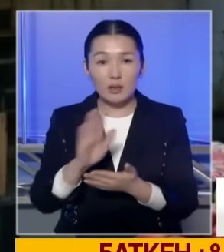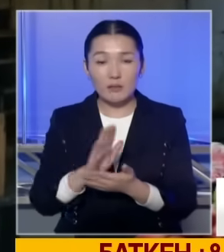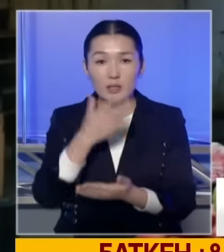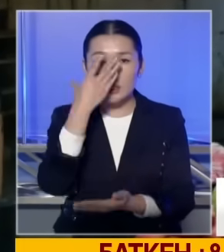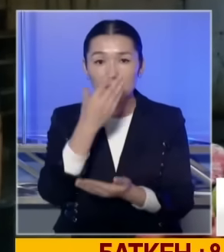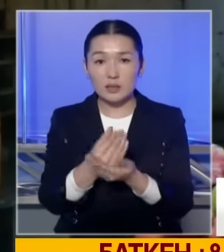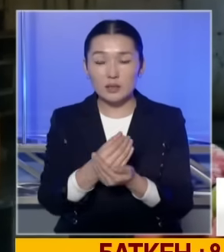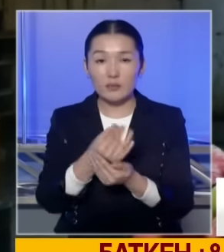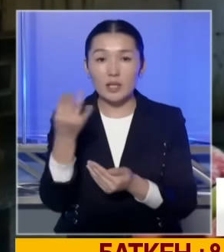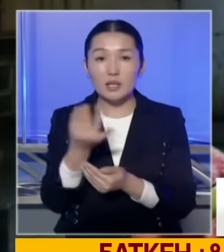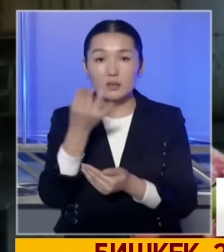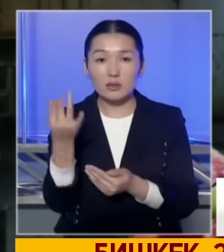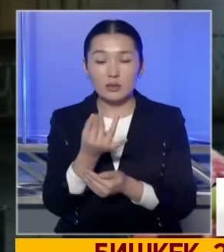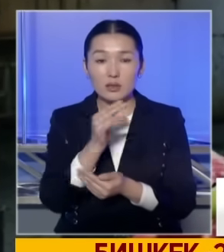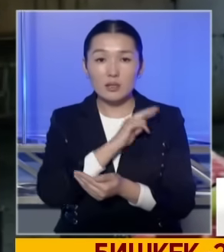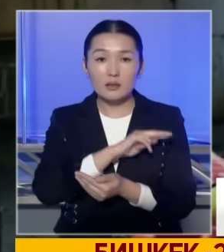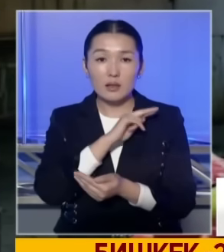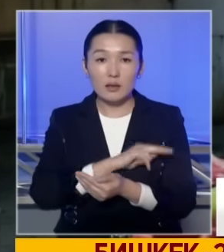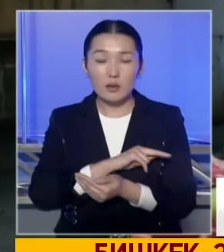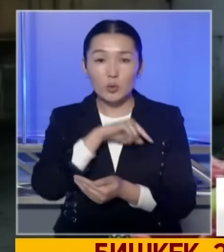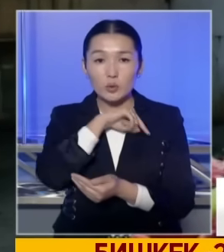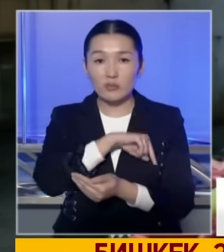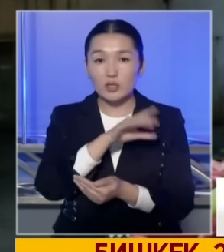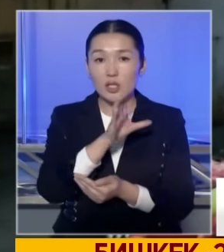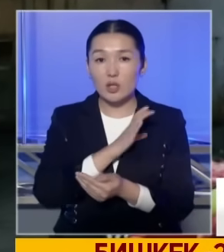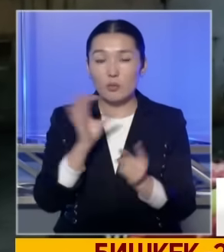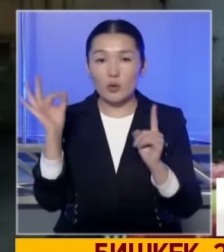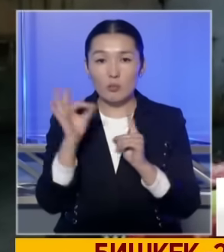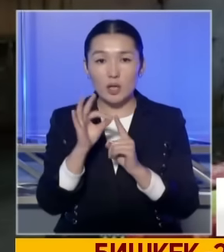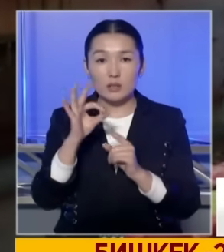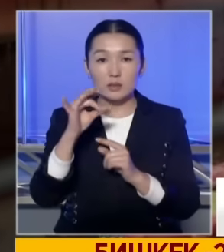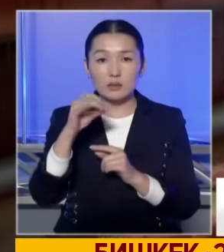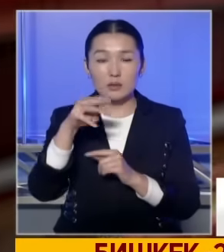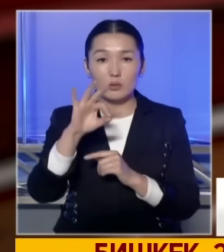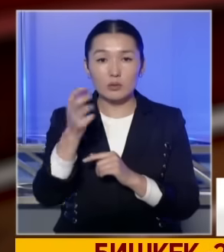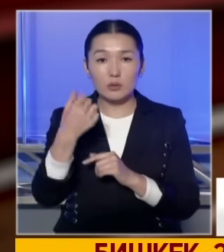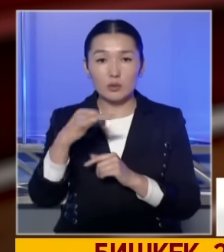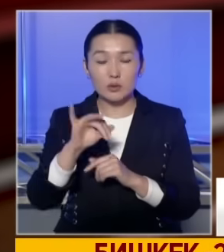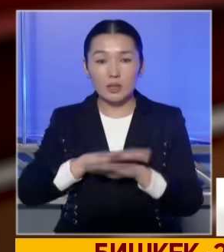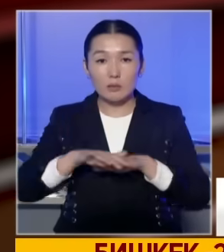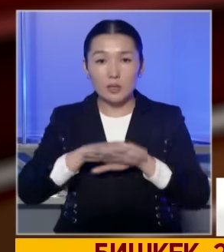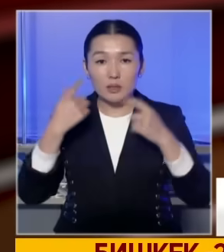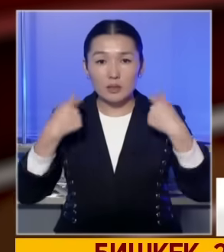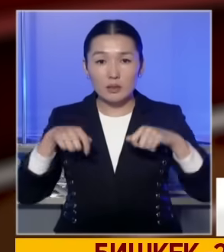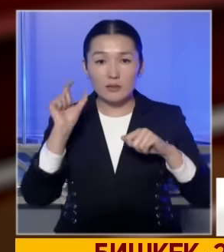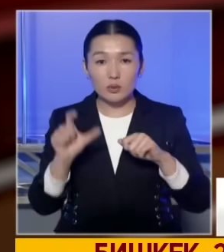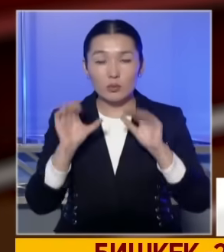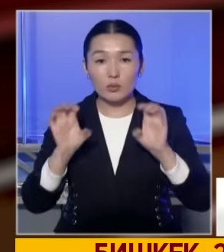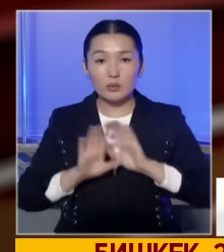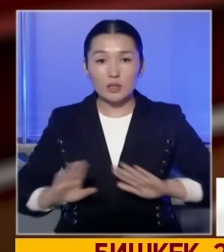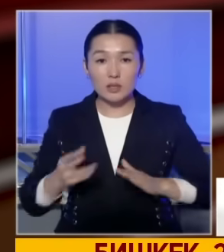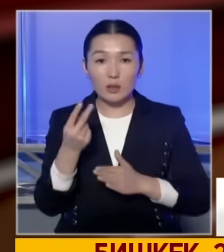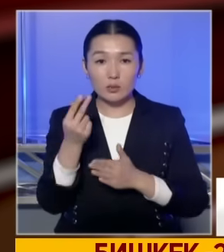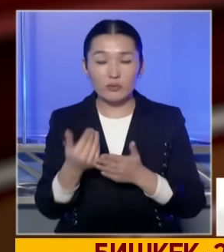өзүнүн ыйгарым укуктарынын чегинен чыгып, жеке байуу максатында Орто Сай базарынын соодагерлеринен мыйзамсыз акча чогултуу